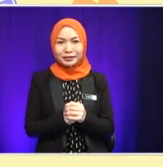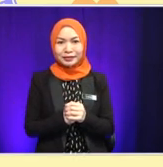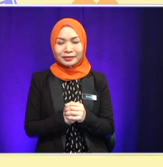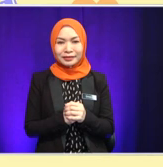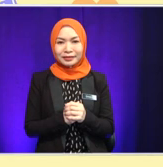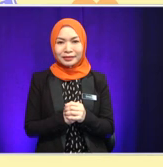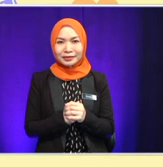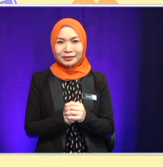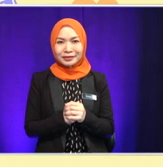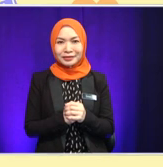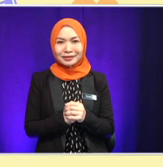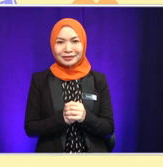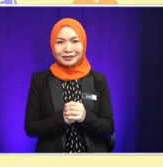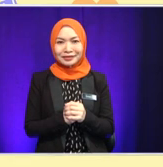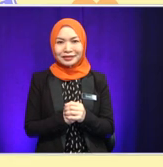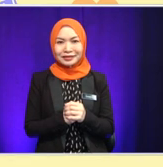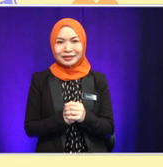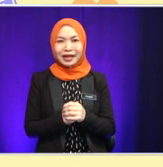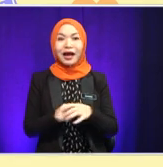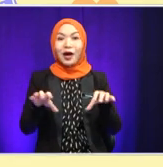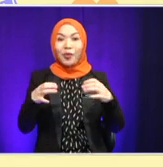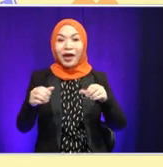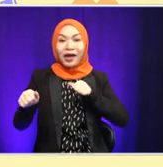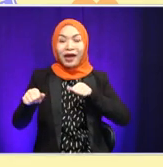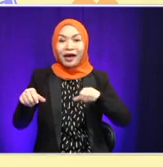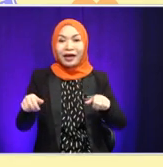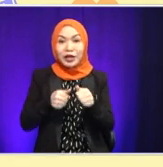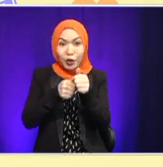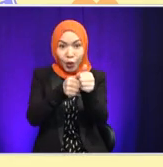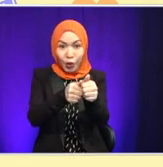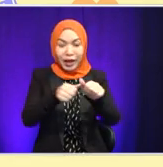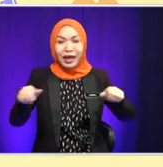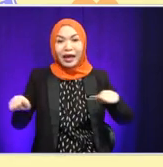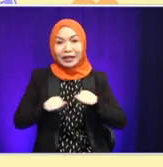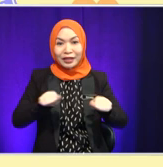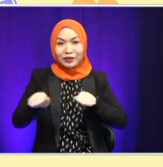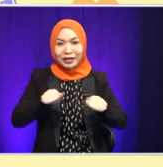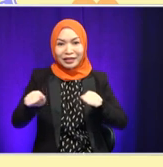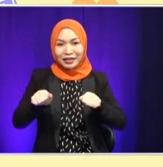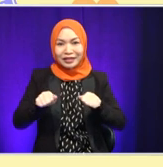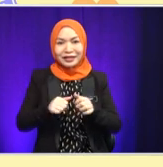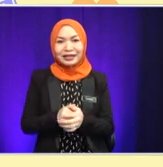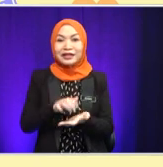menyertai Activity sukaneka yang dijadikan di sekolah bukan Perumahan dan sebagainya